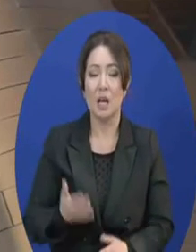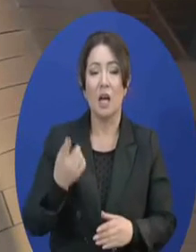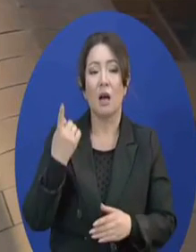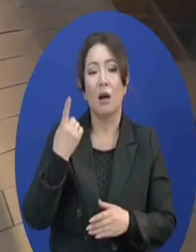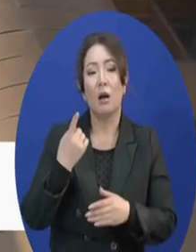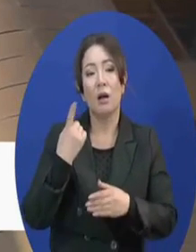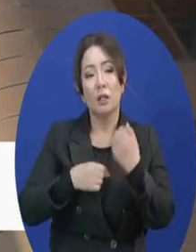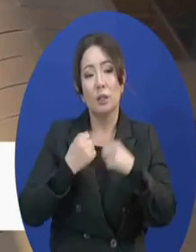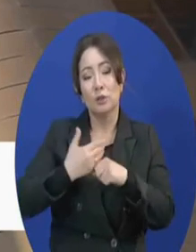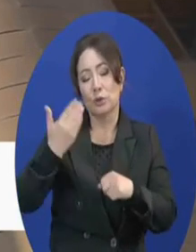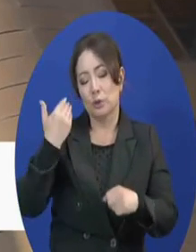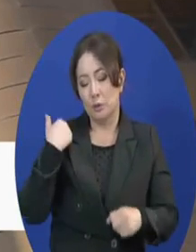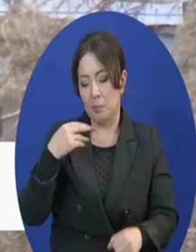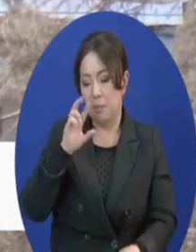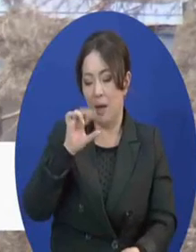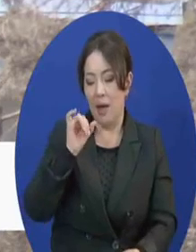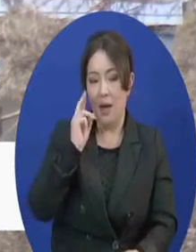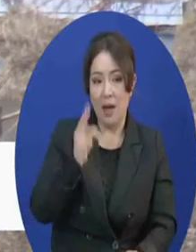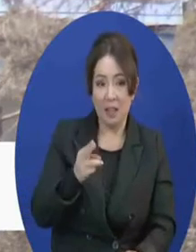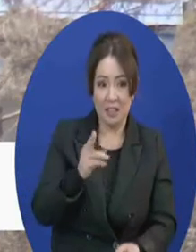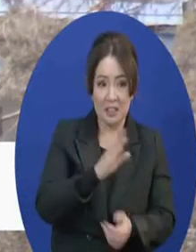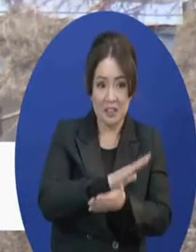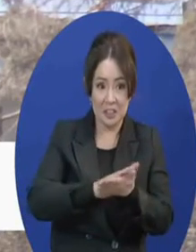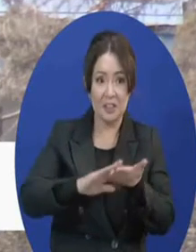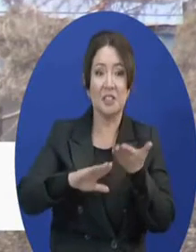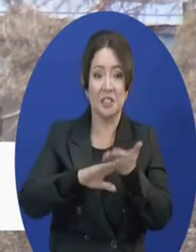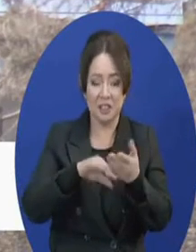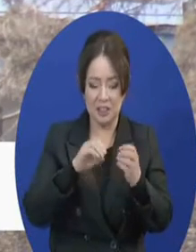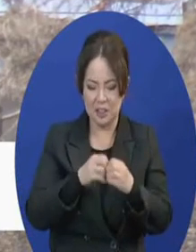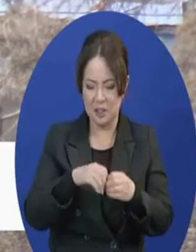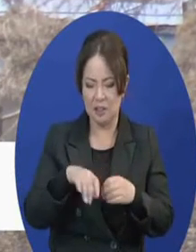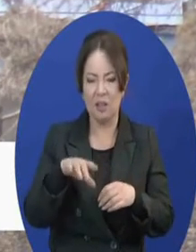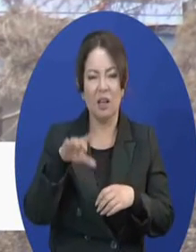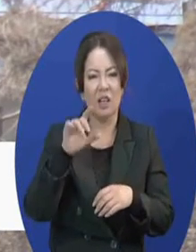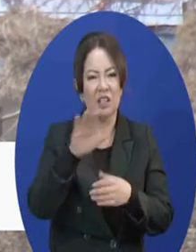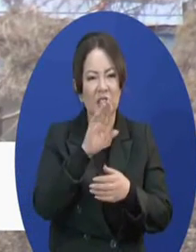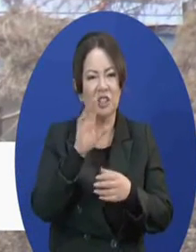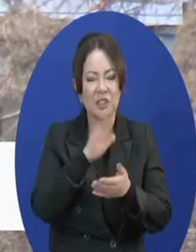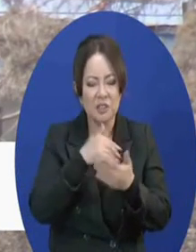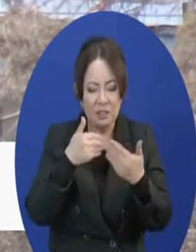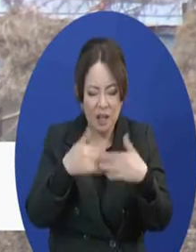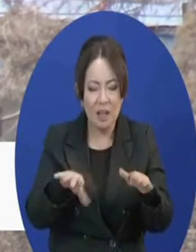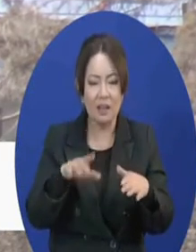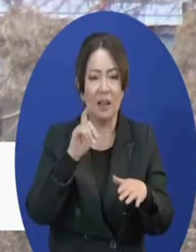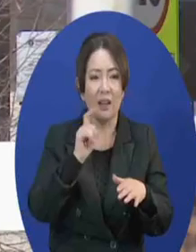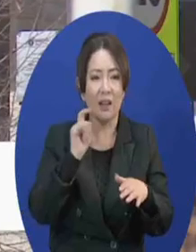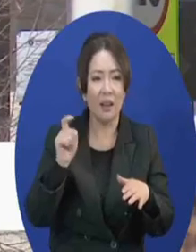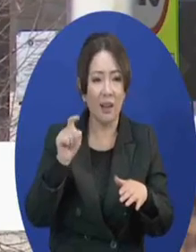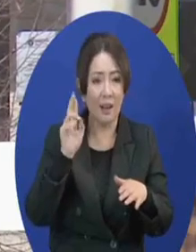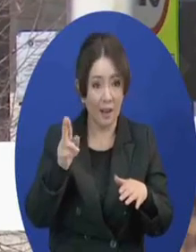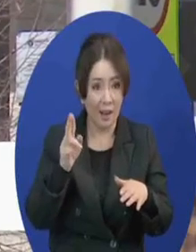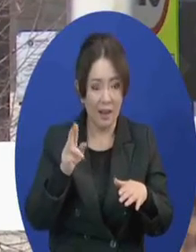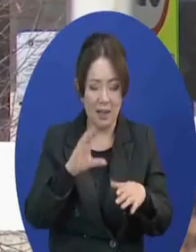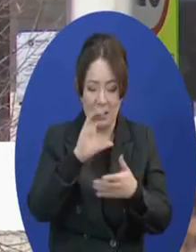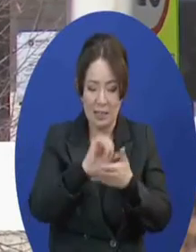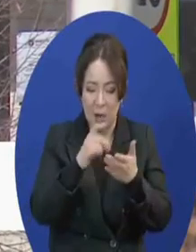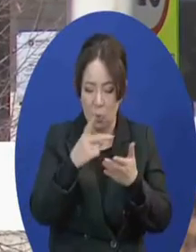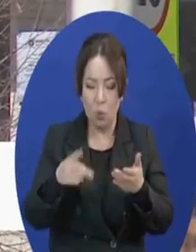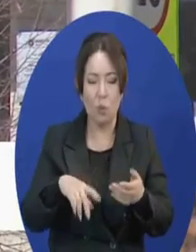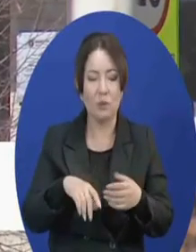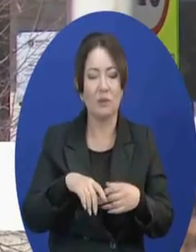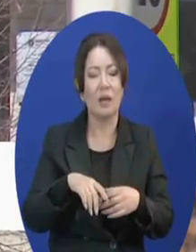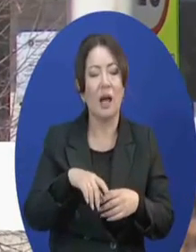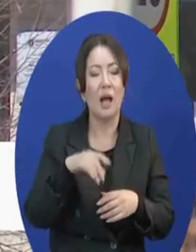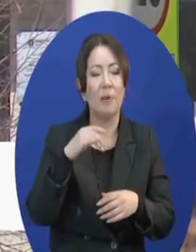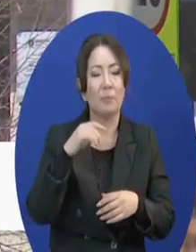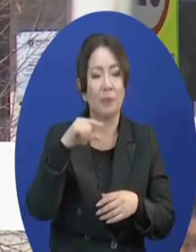Өнгөрсөн онд банкны салбарт томоохон шинчилэл явагдаж, системийн нөлөө бүхий 5 банк нээлттэй хувьцаат компаниуд санхүүгийн зах зээлд IPO гаргах гаргасан.